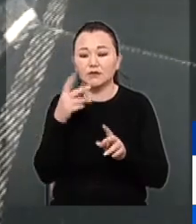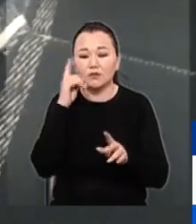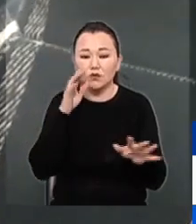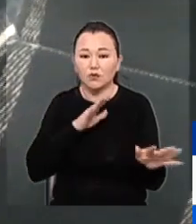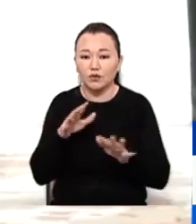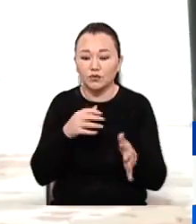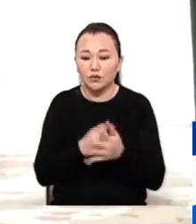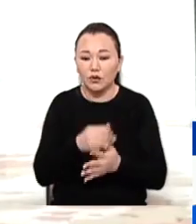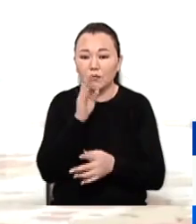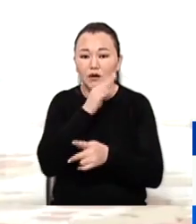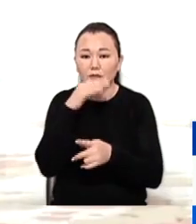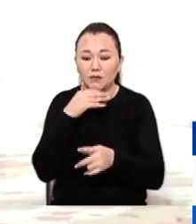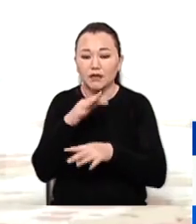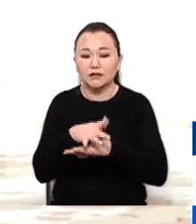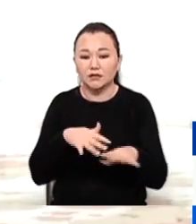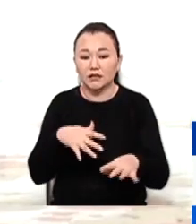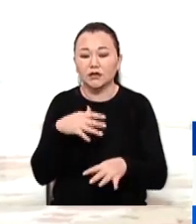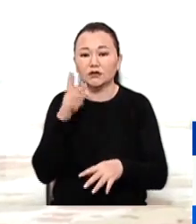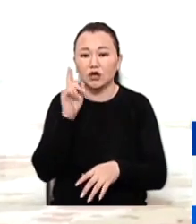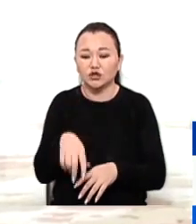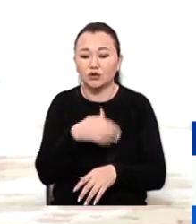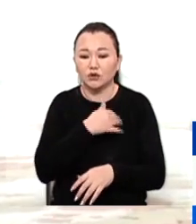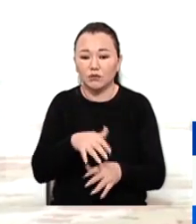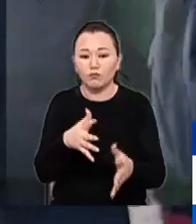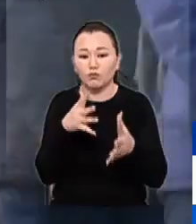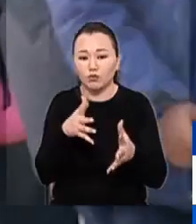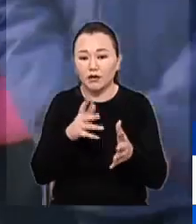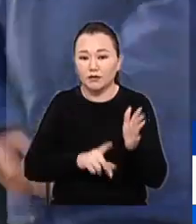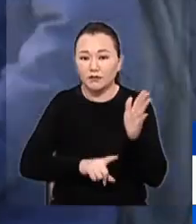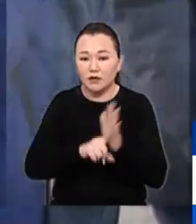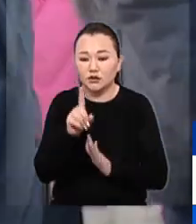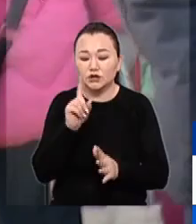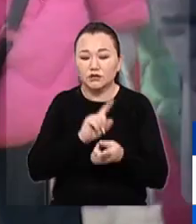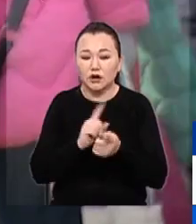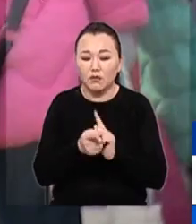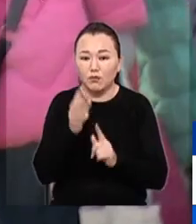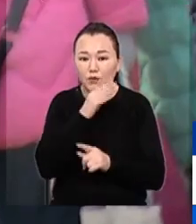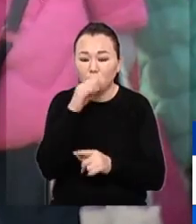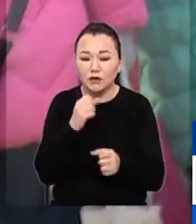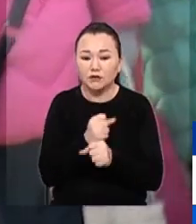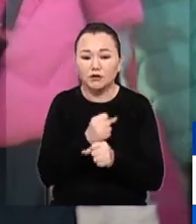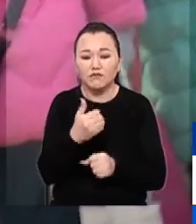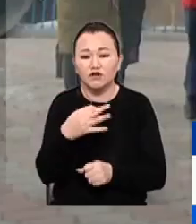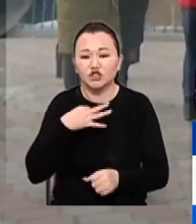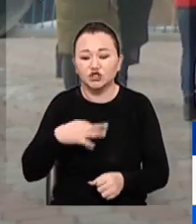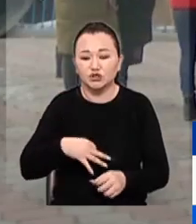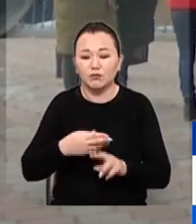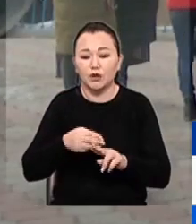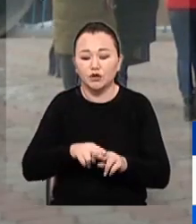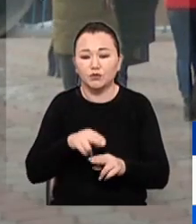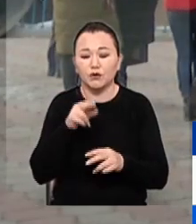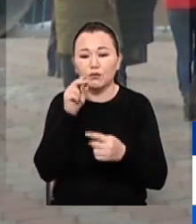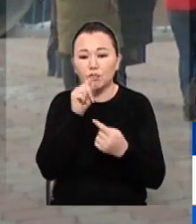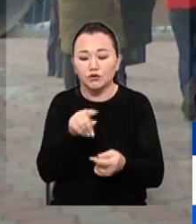дейін ұрған баланың ата-анасы кешірім сұрамақ түгілі қоқаң-лоқы көрсетуге көшті дейді. Айтуынша төбелесті бастаған сіздің бала сол үшін қарсы